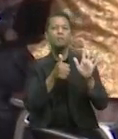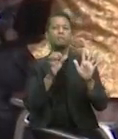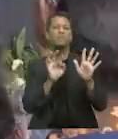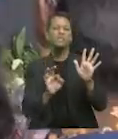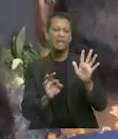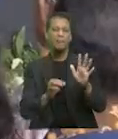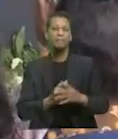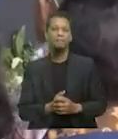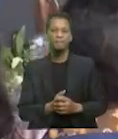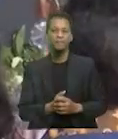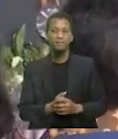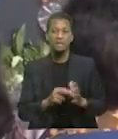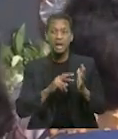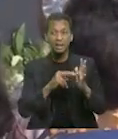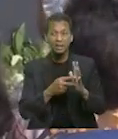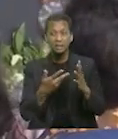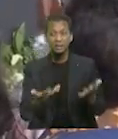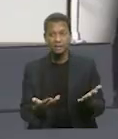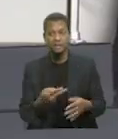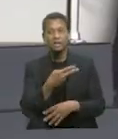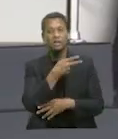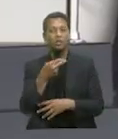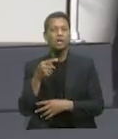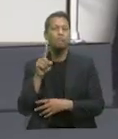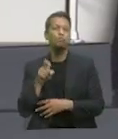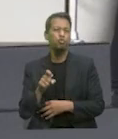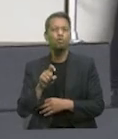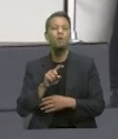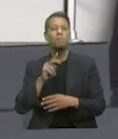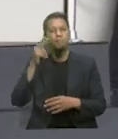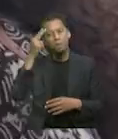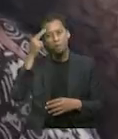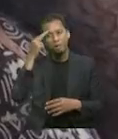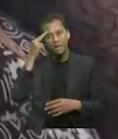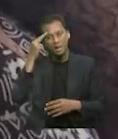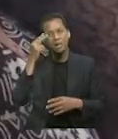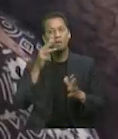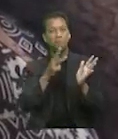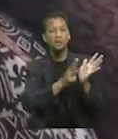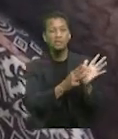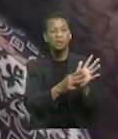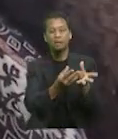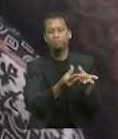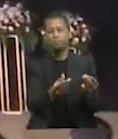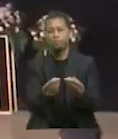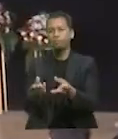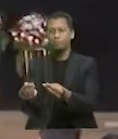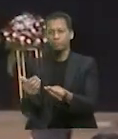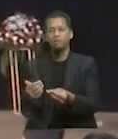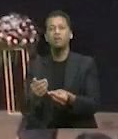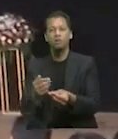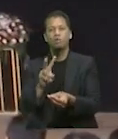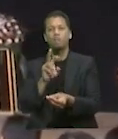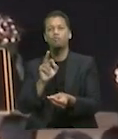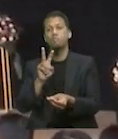Indonesia butuh pemimpin yang paham persoalan dan mampu menyelesaikannya menuju Indonesia Emas 2045. Dalam dialog kebangsaan relawan